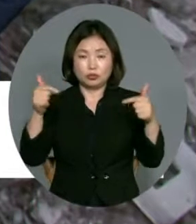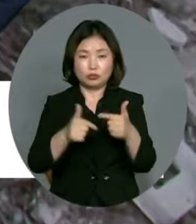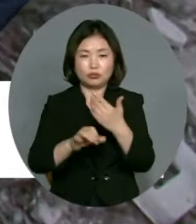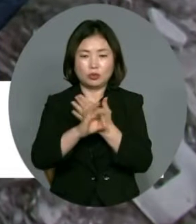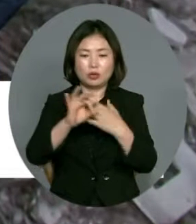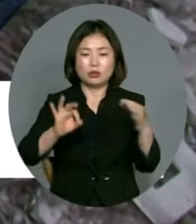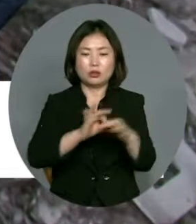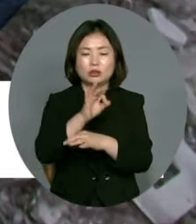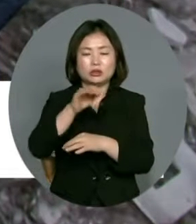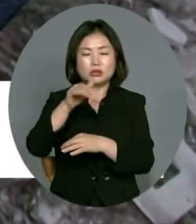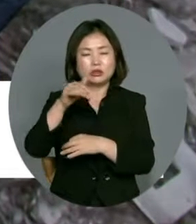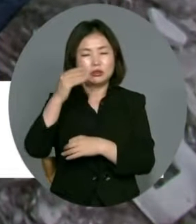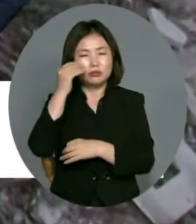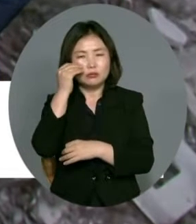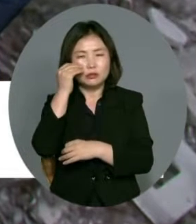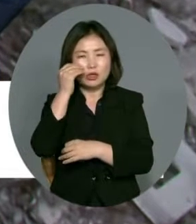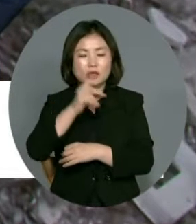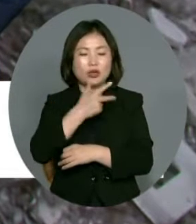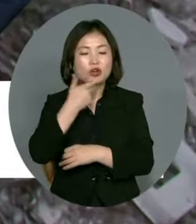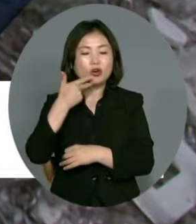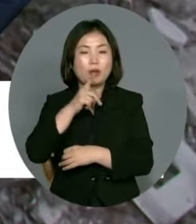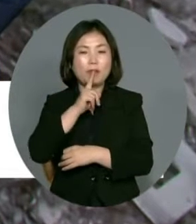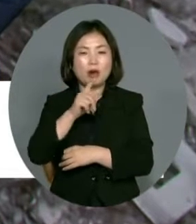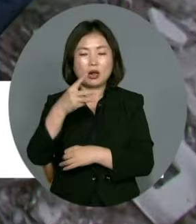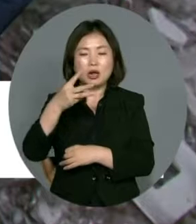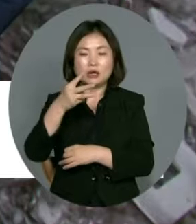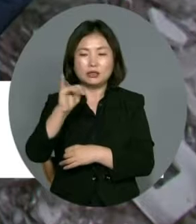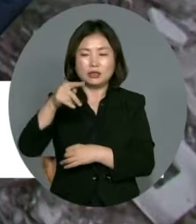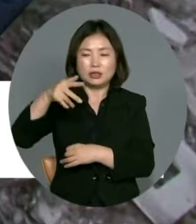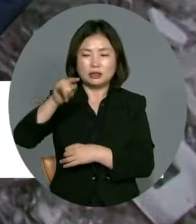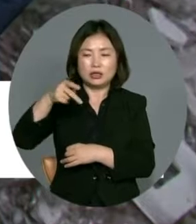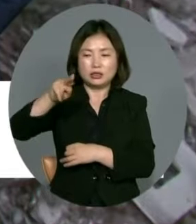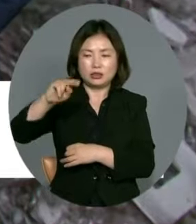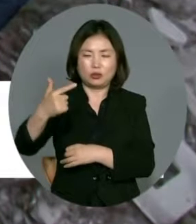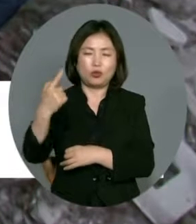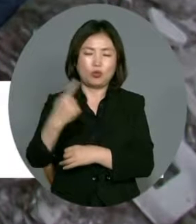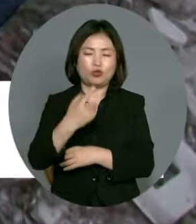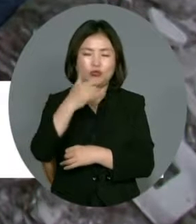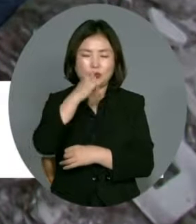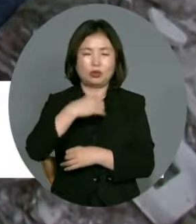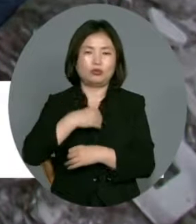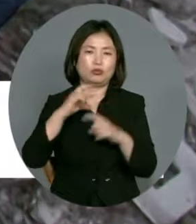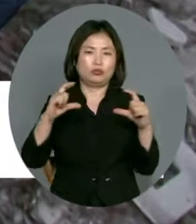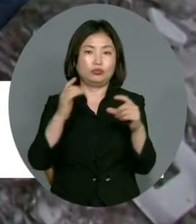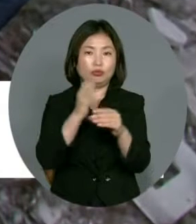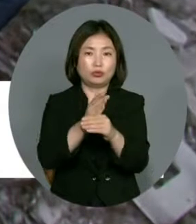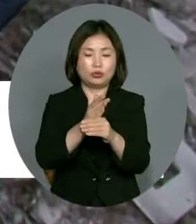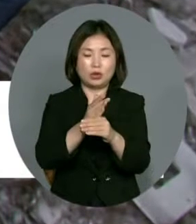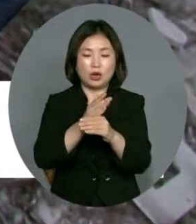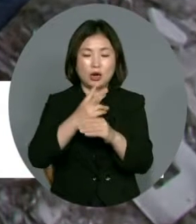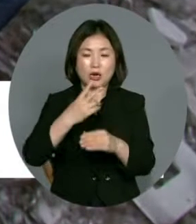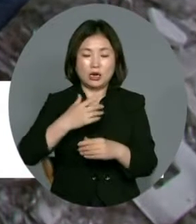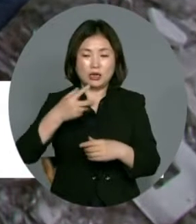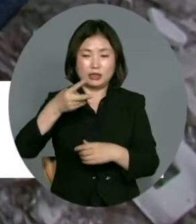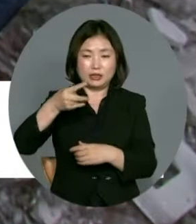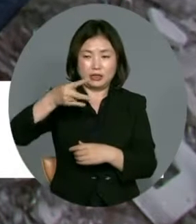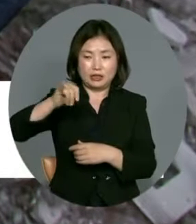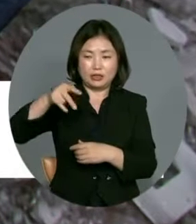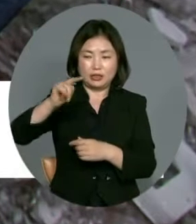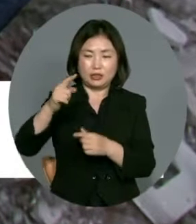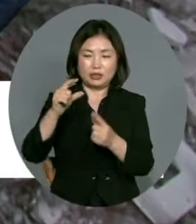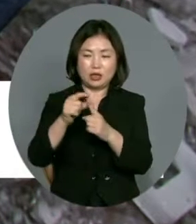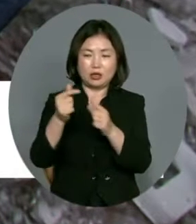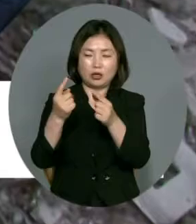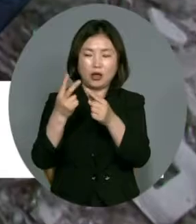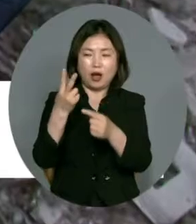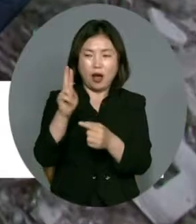침체, 영어로는 리세션이 올수 있다고 경제학자들은 경고하고 있습니다. 리세션의 첫 글자를 따서 아래 공포